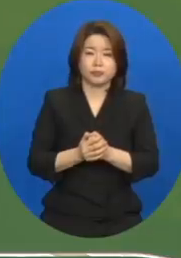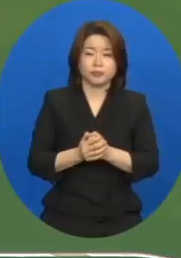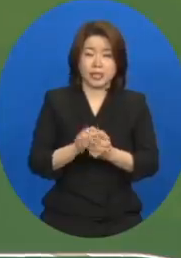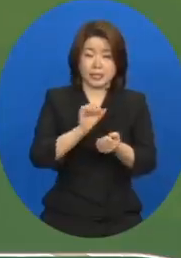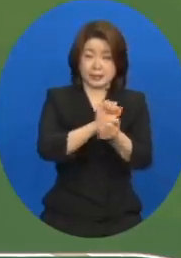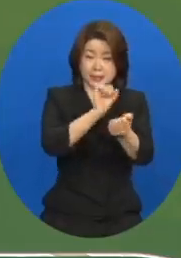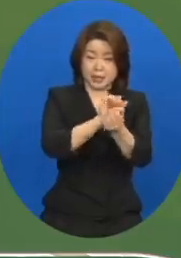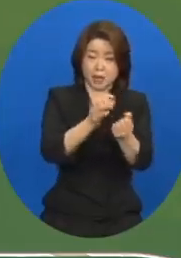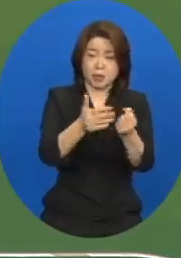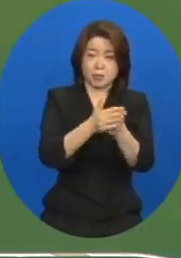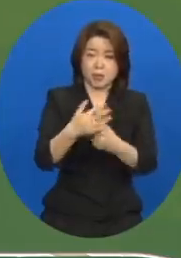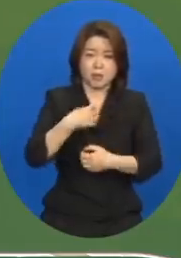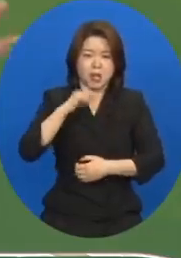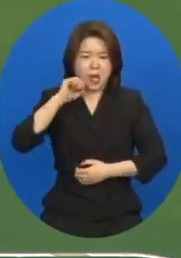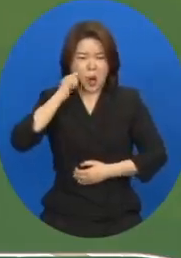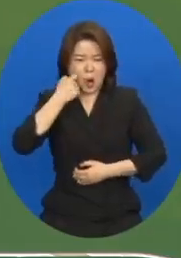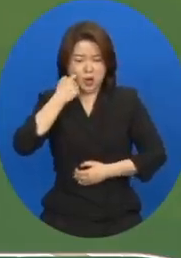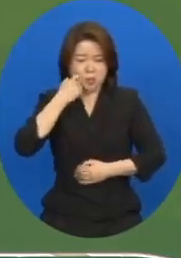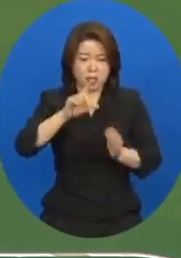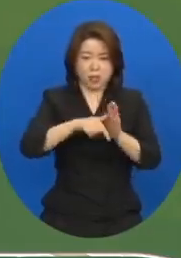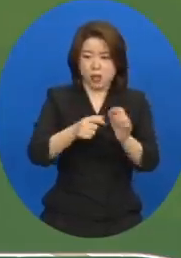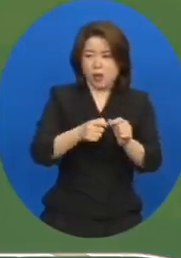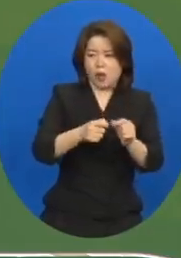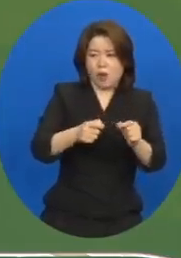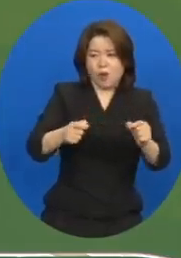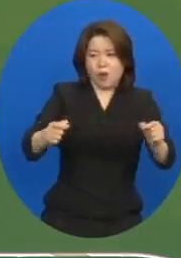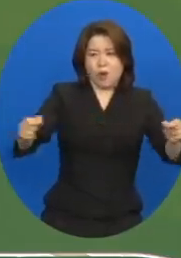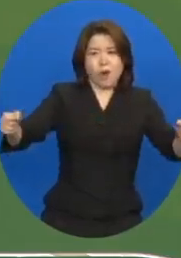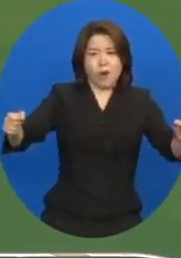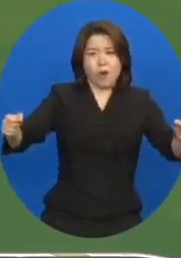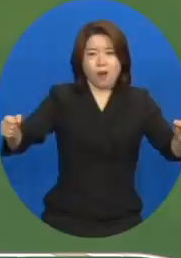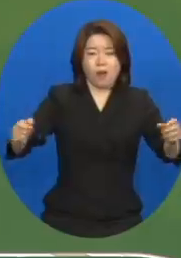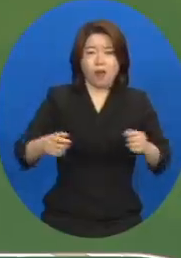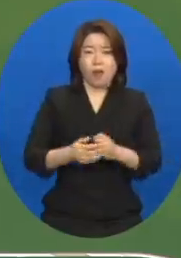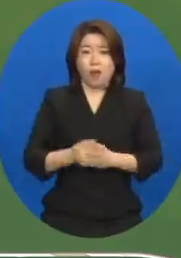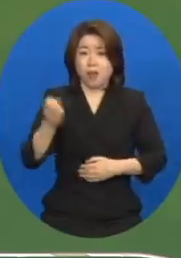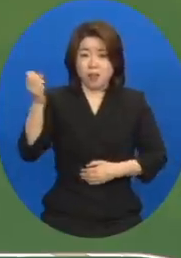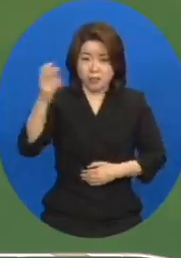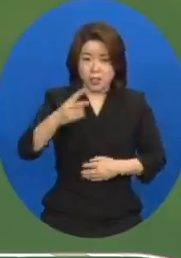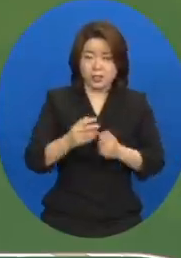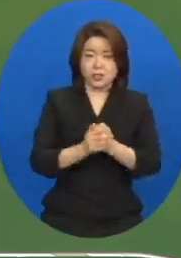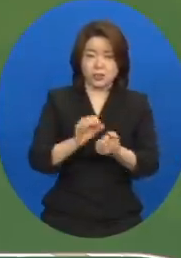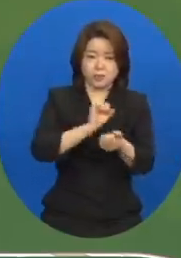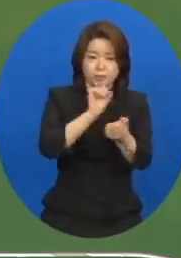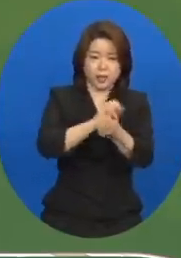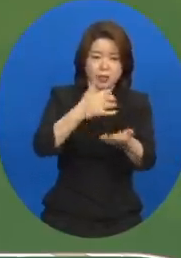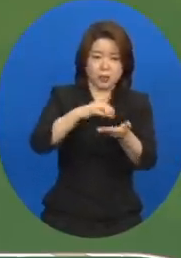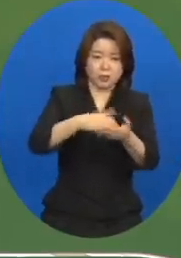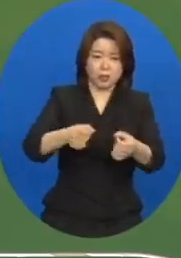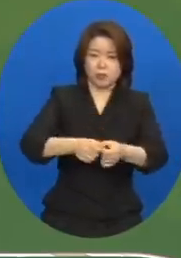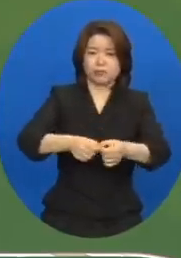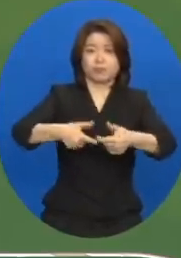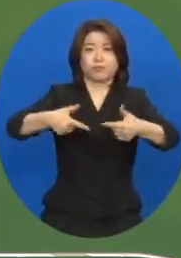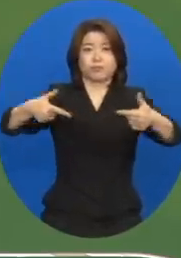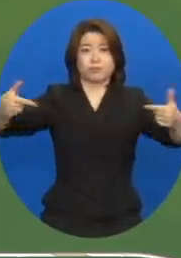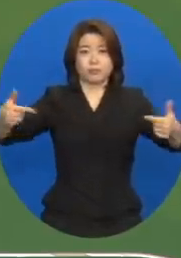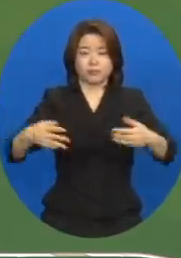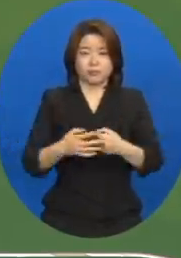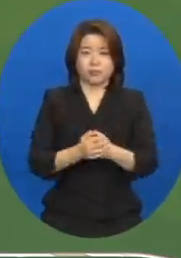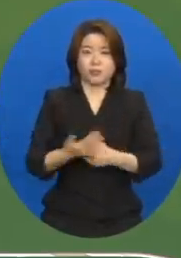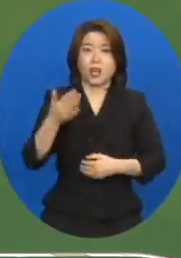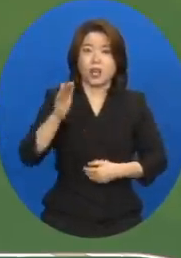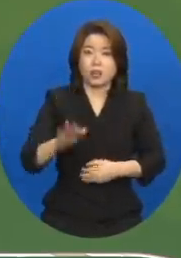감염으로 인한 어려움이 때가 길어지기 시작하니까 다시 감염자가 막 일어납니다.